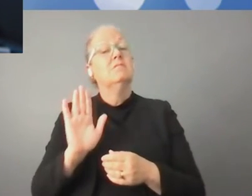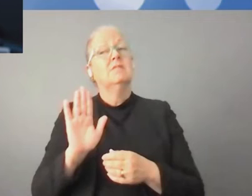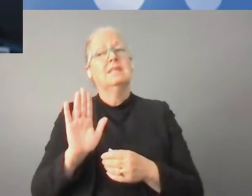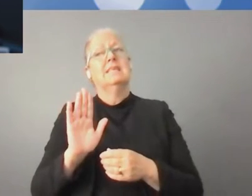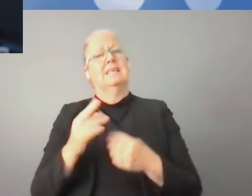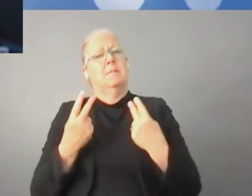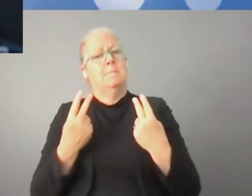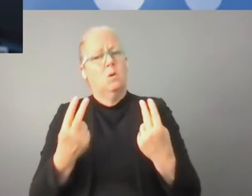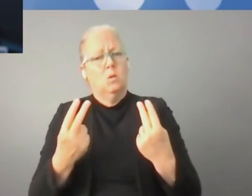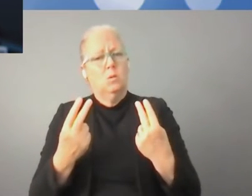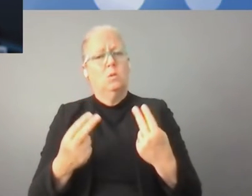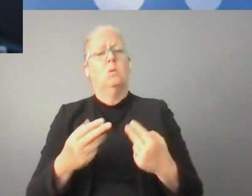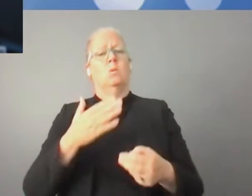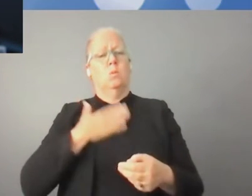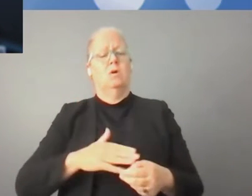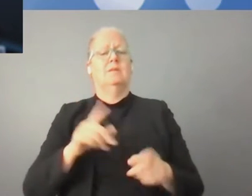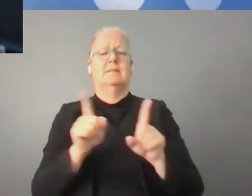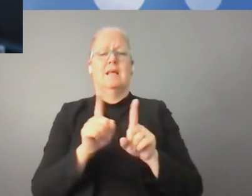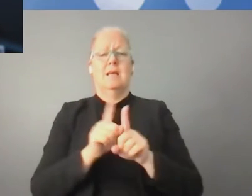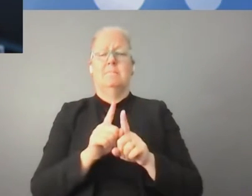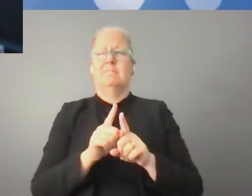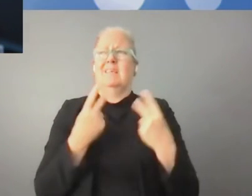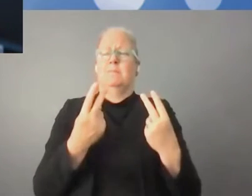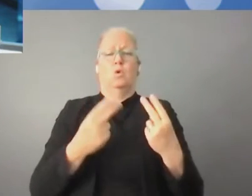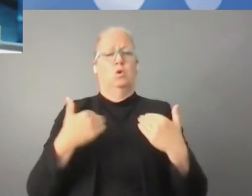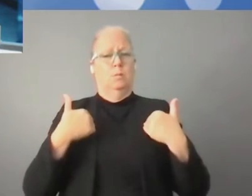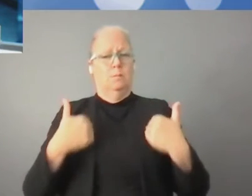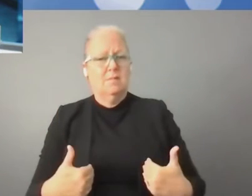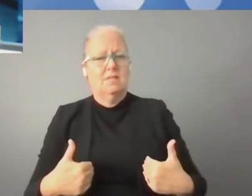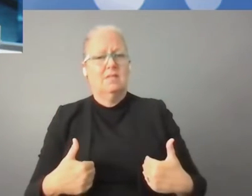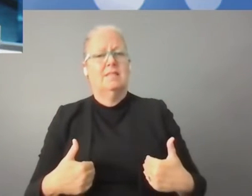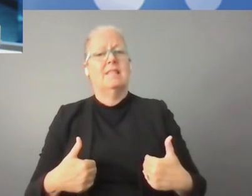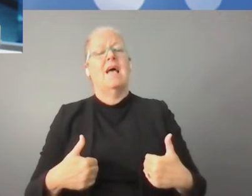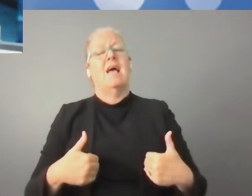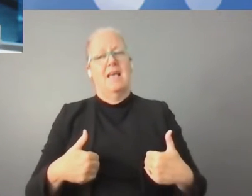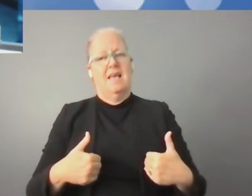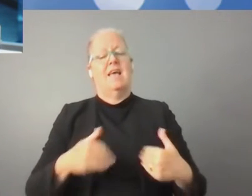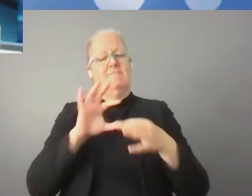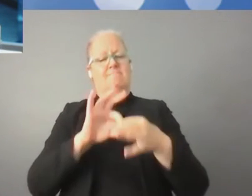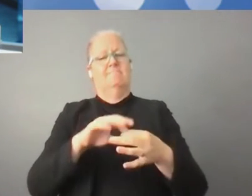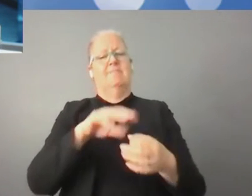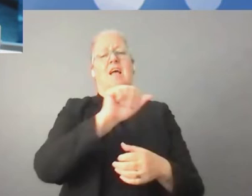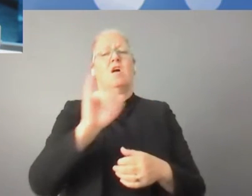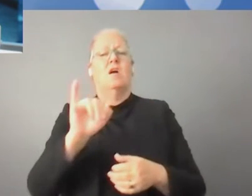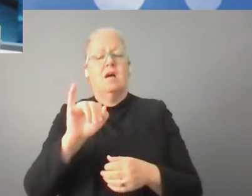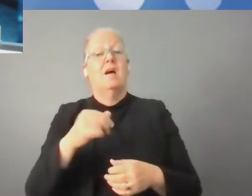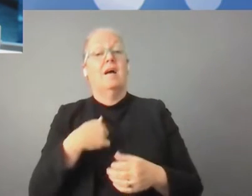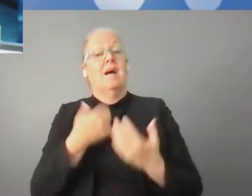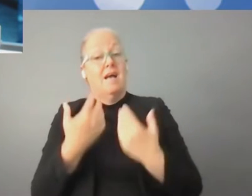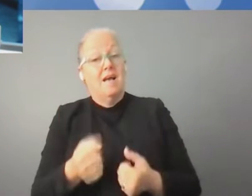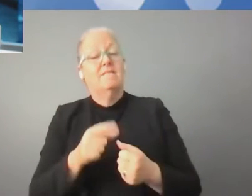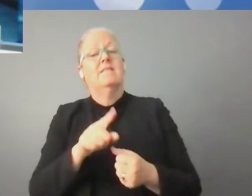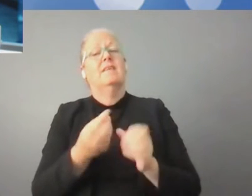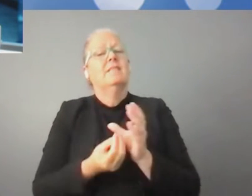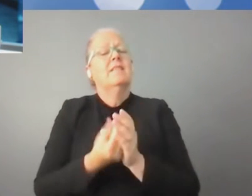этические вопросы, которые в России придется решать. Главным является создание искусственного интеллекта, который будет в центре ставить